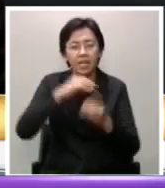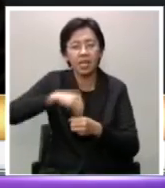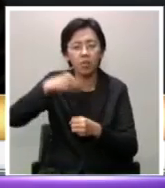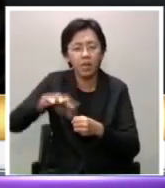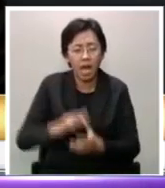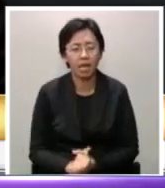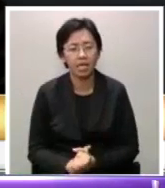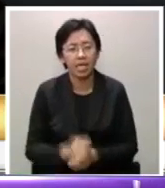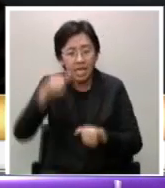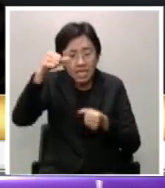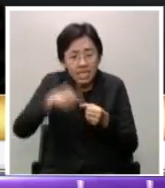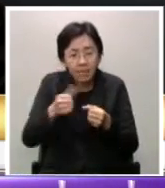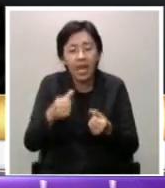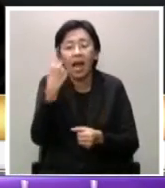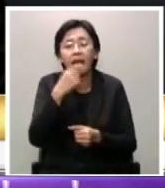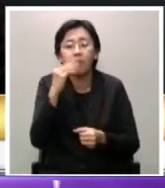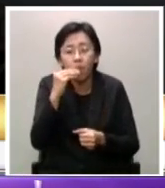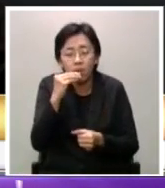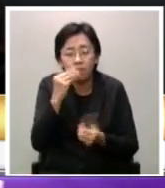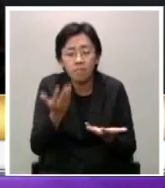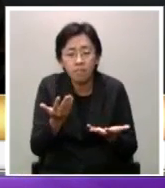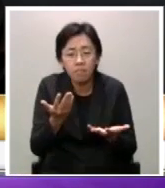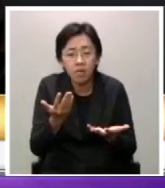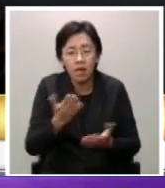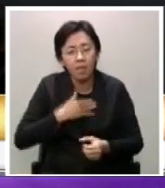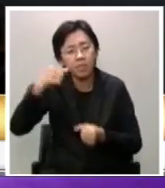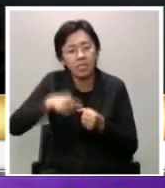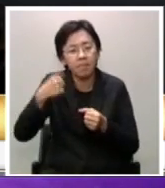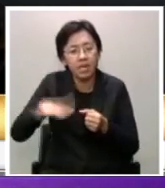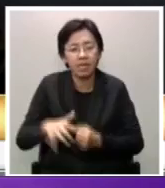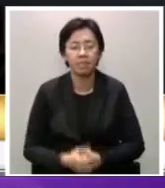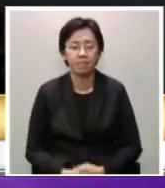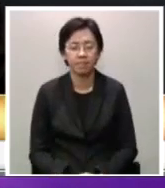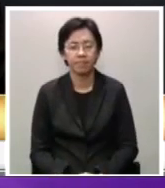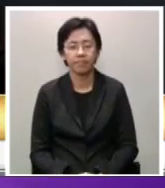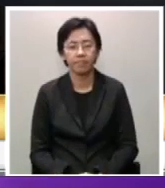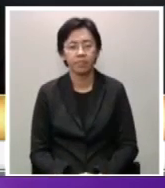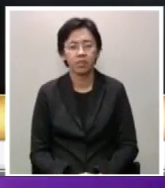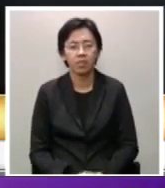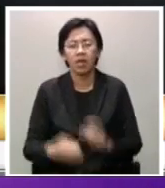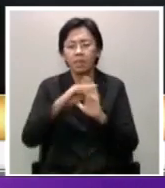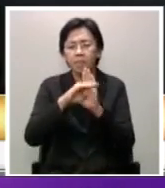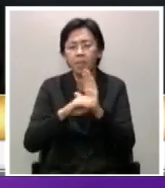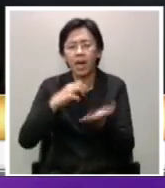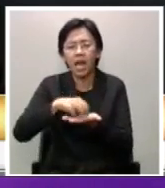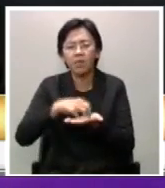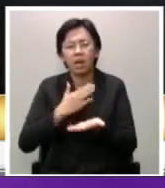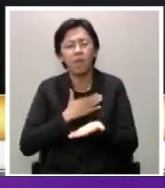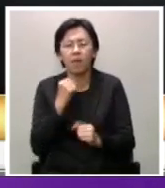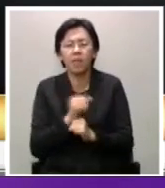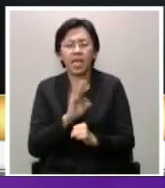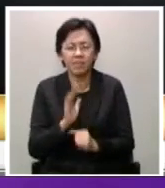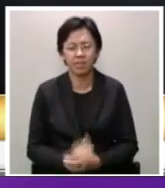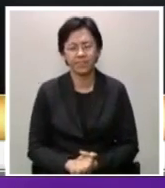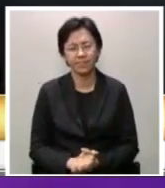ได้จำคำพูดเหล่านี้ได้ว่าใครพูดผมจำไม่ค่อยได้แล้วนะเพราะนั้นเรื่องเหล่านี้ผมคิดว่าผมจะไม่ทำอ่ะไม่